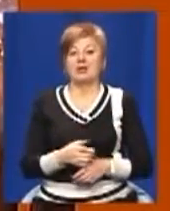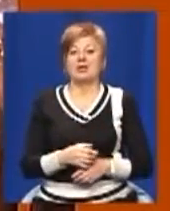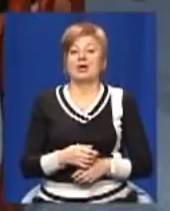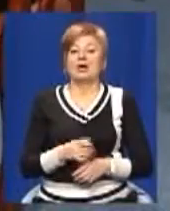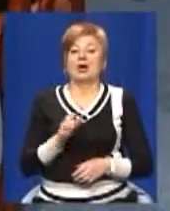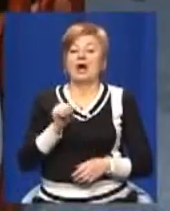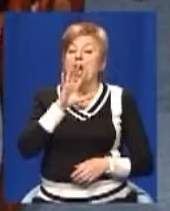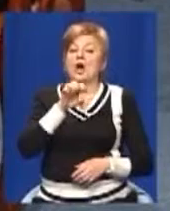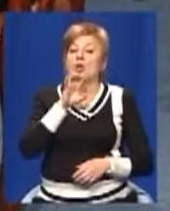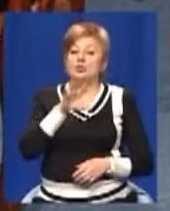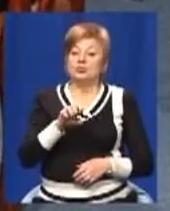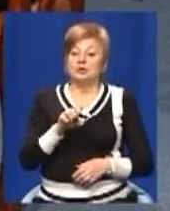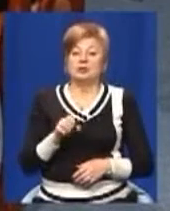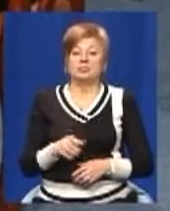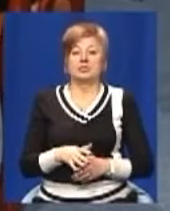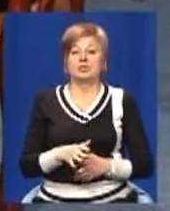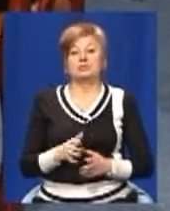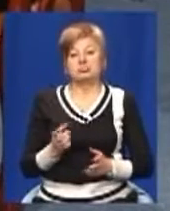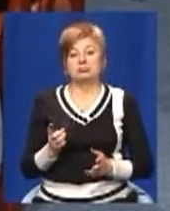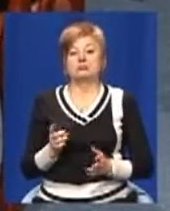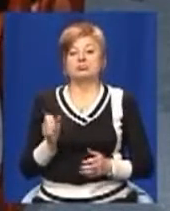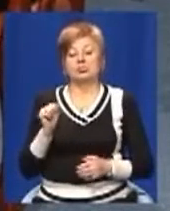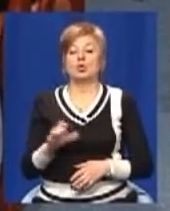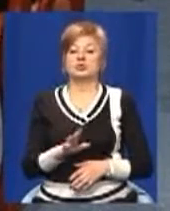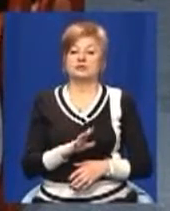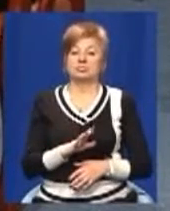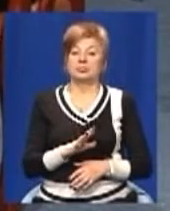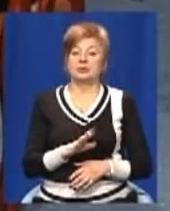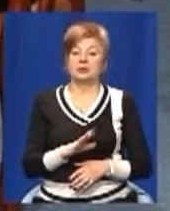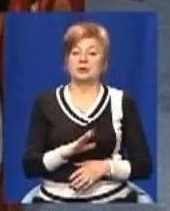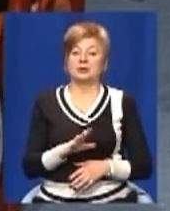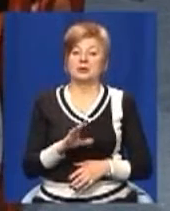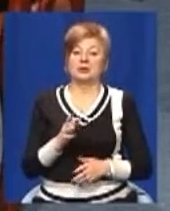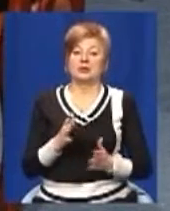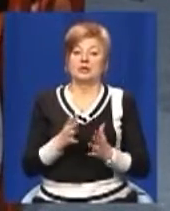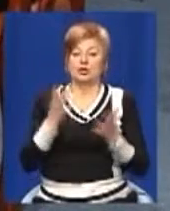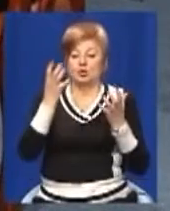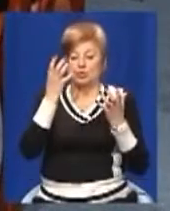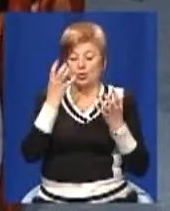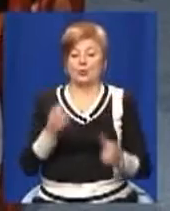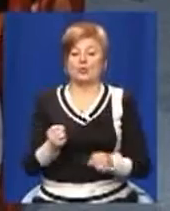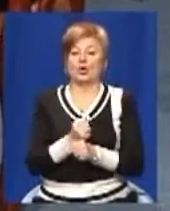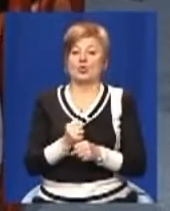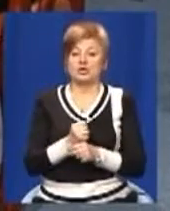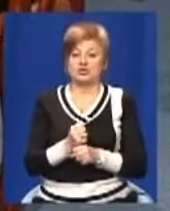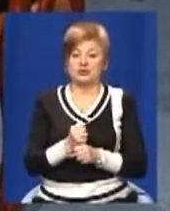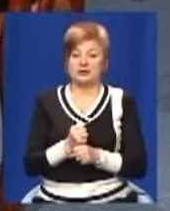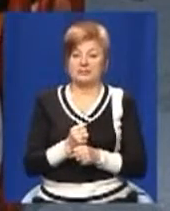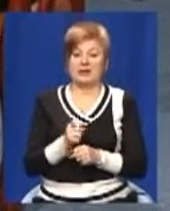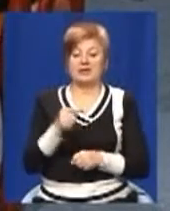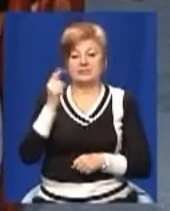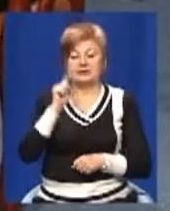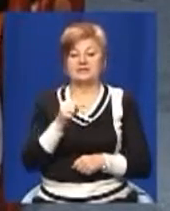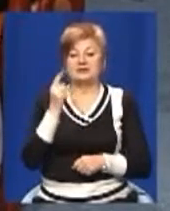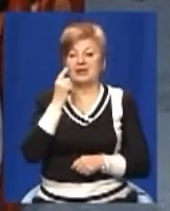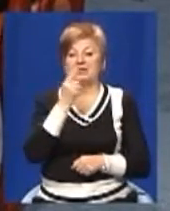Кішок. А у цуциків? А у цуциків можуть бути ну, такі темні-темні коричневі. А які ти знаєш